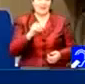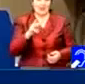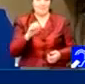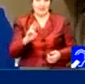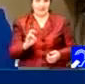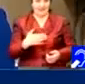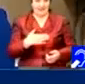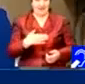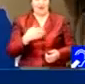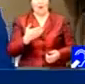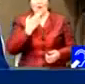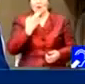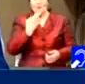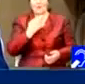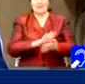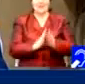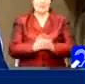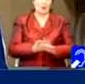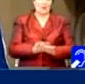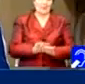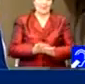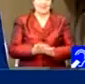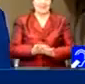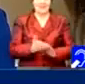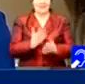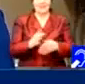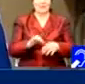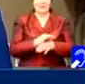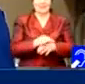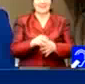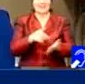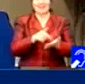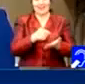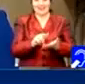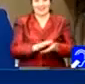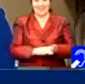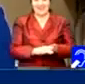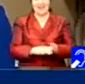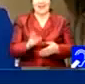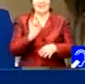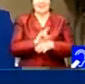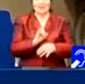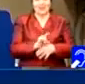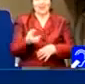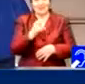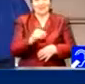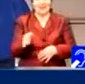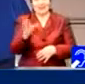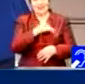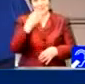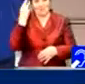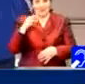comedie de situație. De fapt, este o soție trădată, este o soție înșelată, dar suntem toți oameni